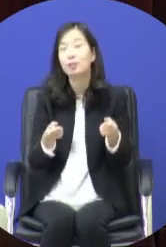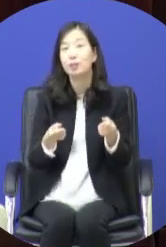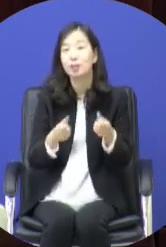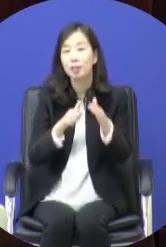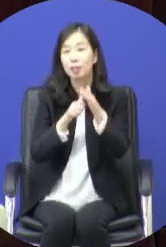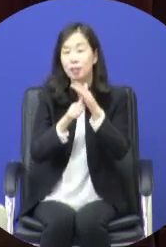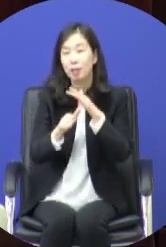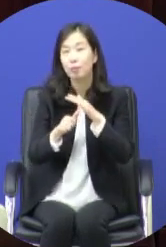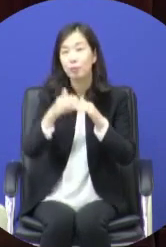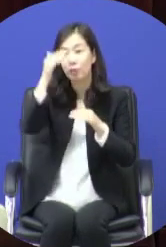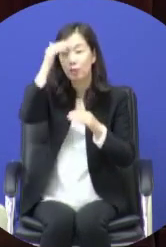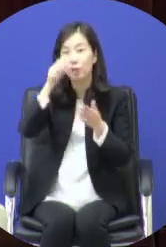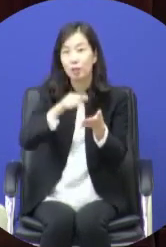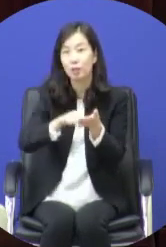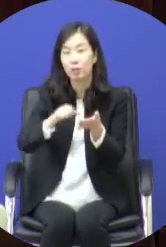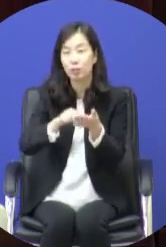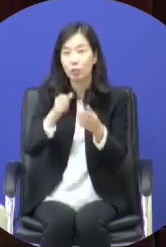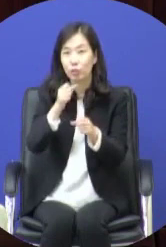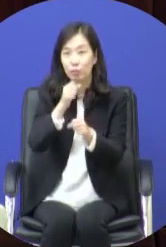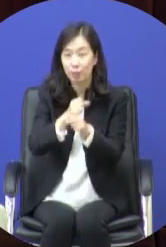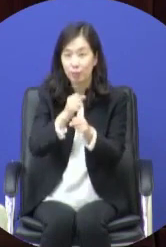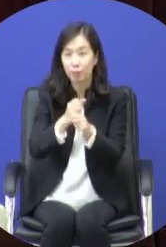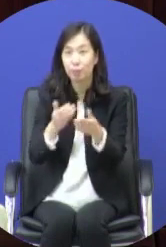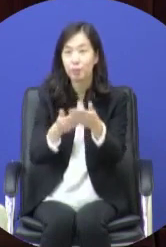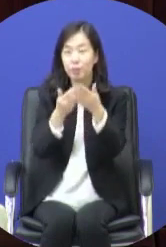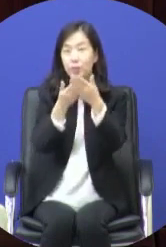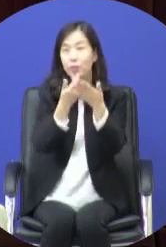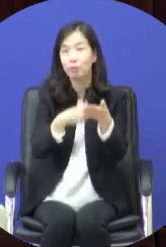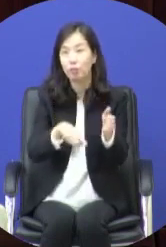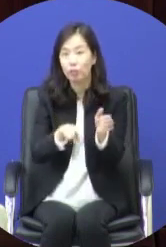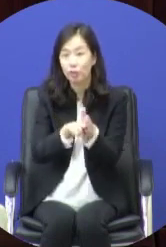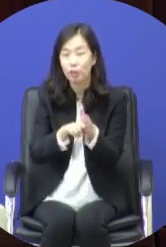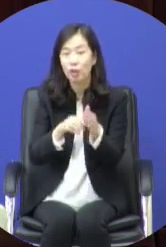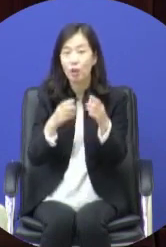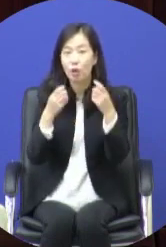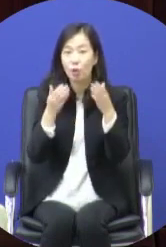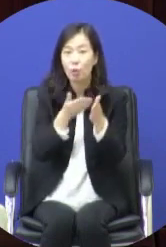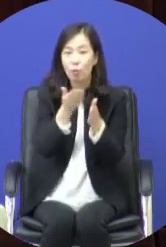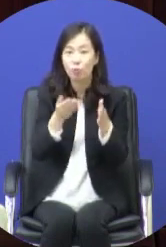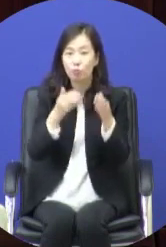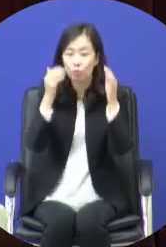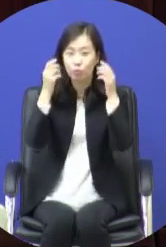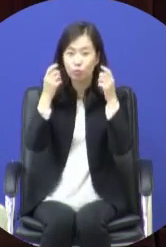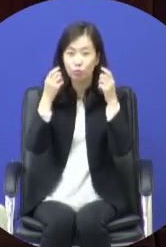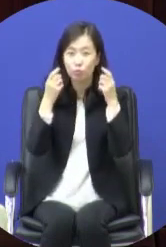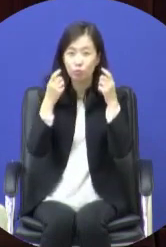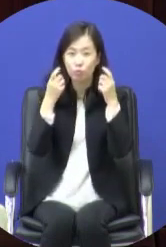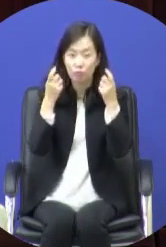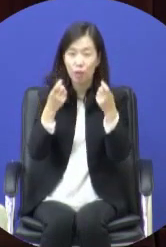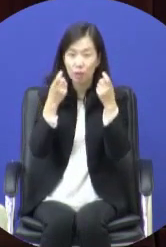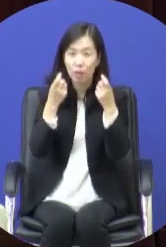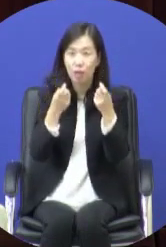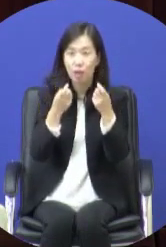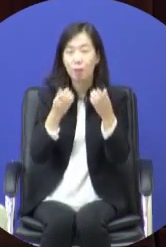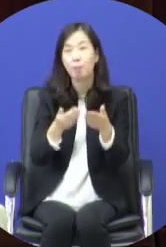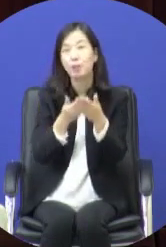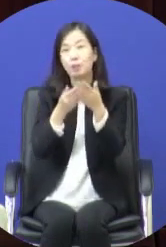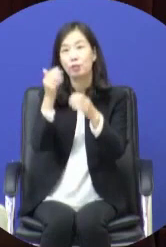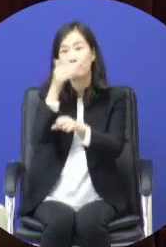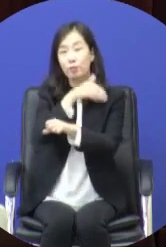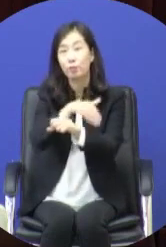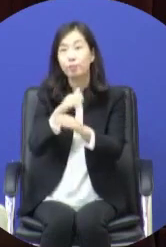대표적인 관광 자원으로 가꾸고 발전시키기 위한 호수 관광 종합 발전 계획을 진행 중이랍니다. 자,